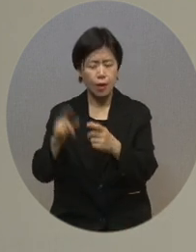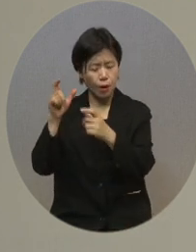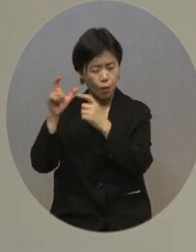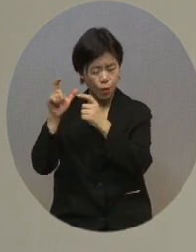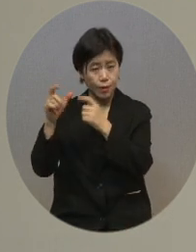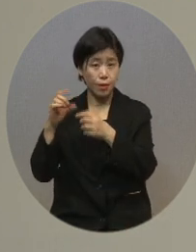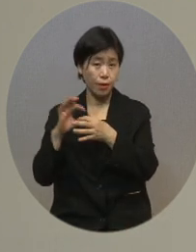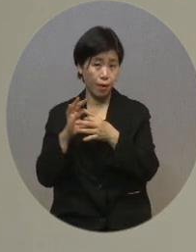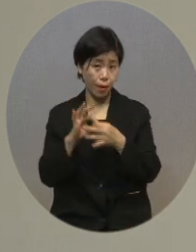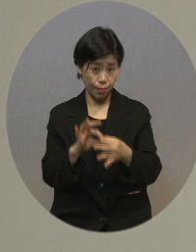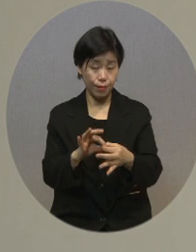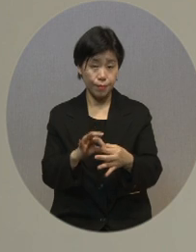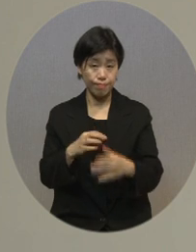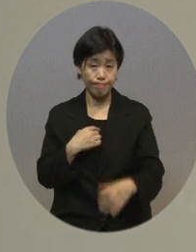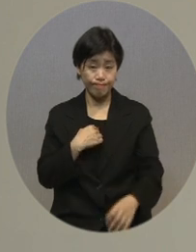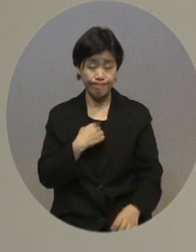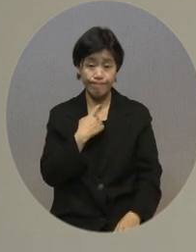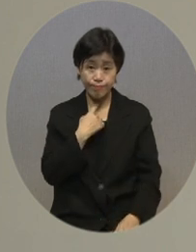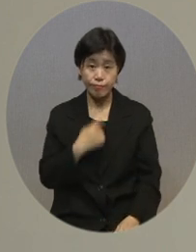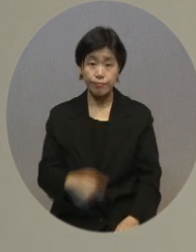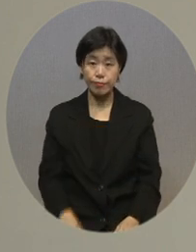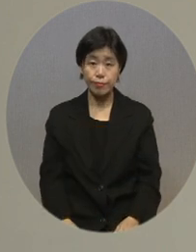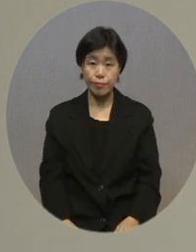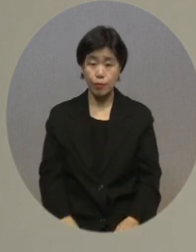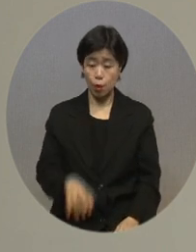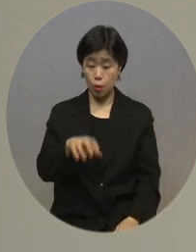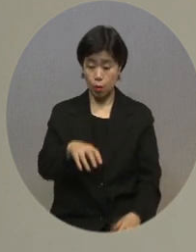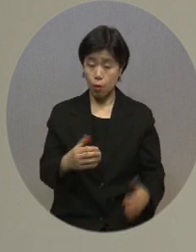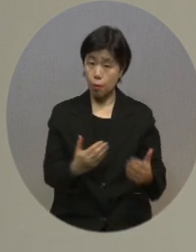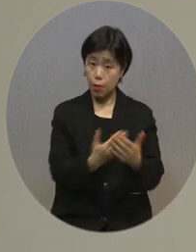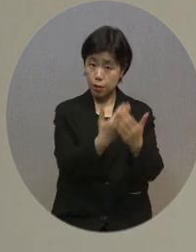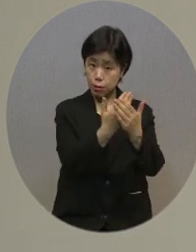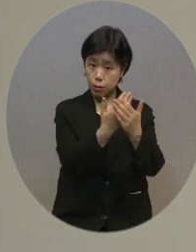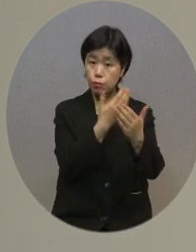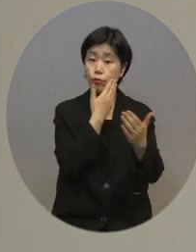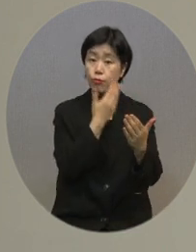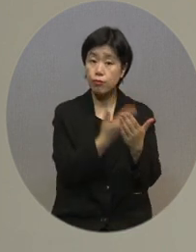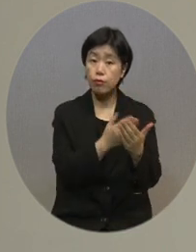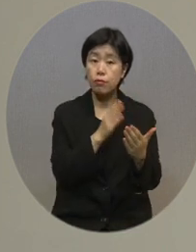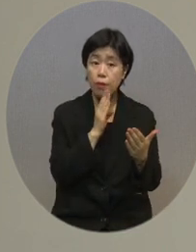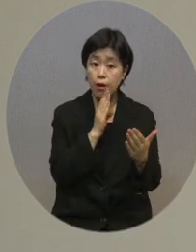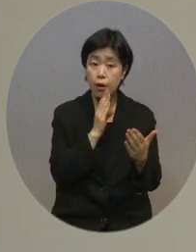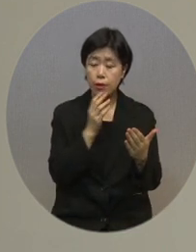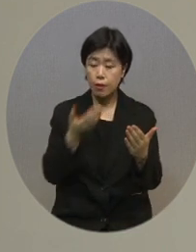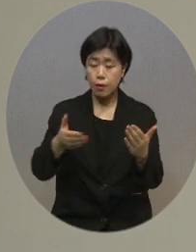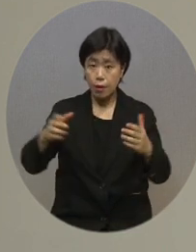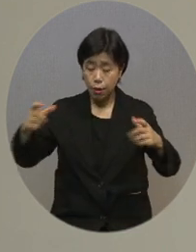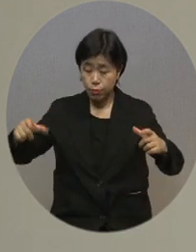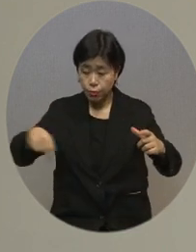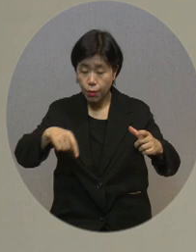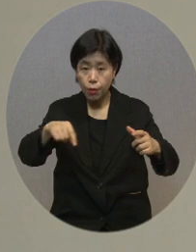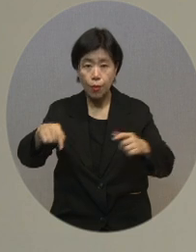했는데 지역을 발전시키는 일도 중요하지만 지역의 주민들이